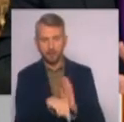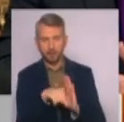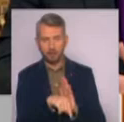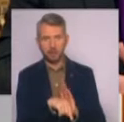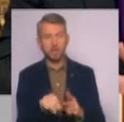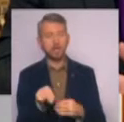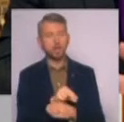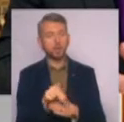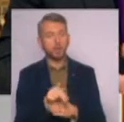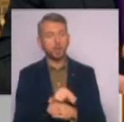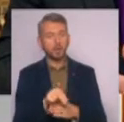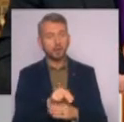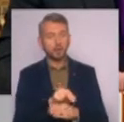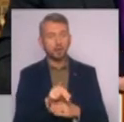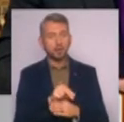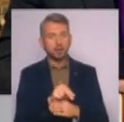Лікується